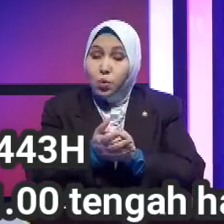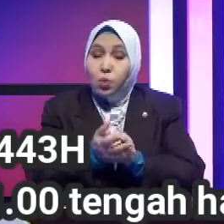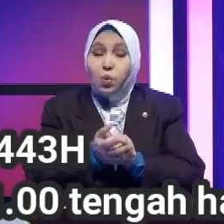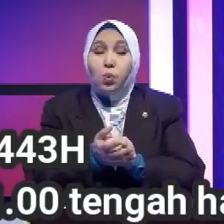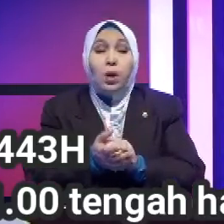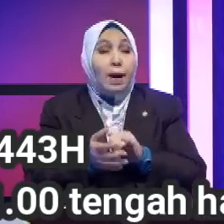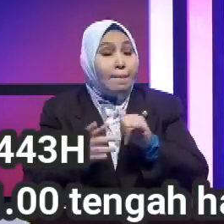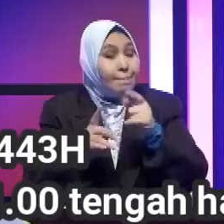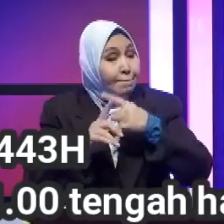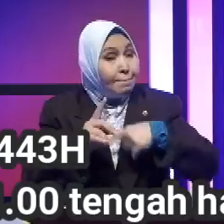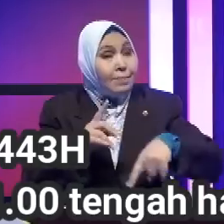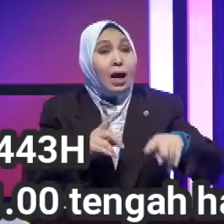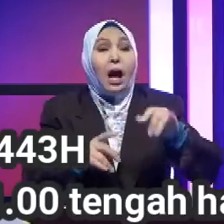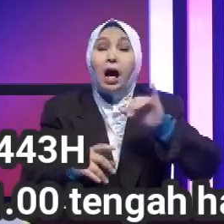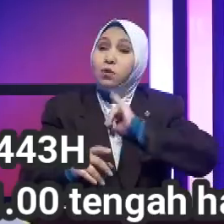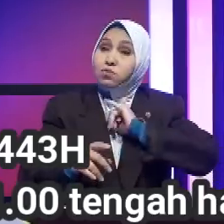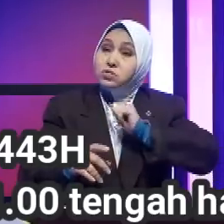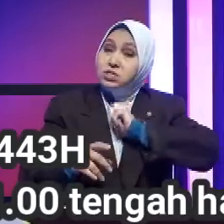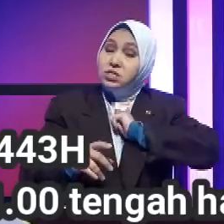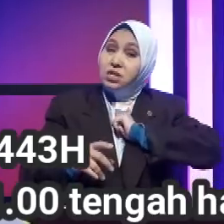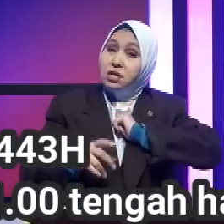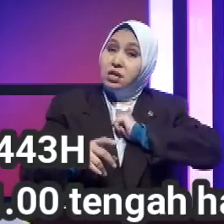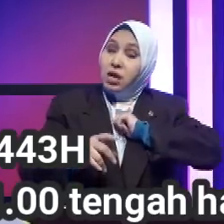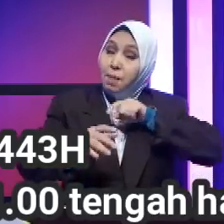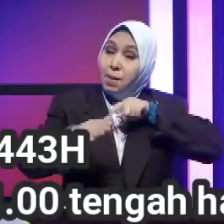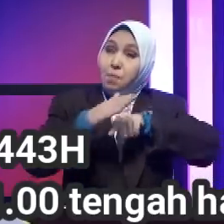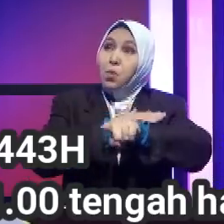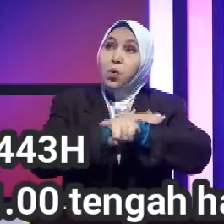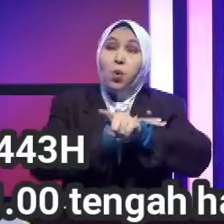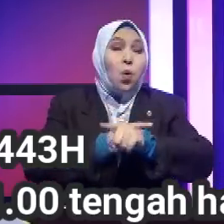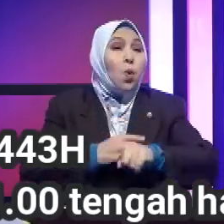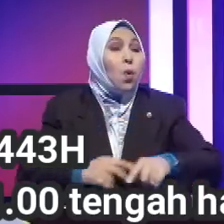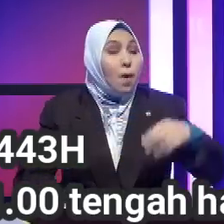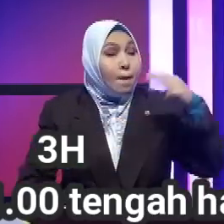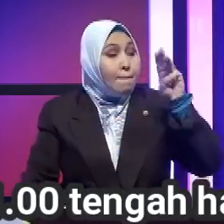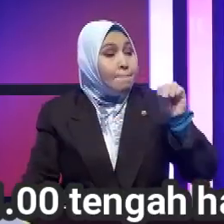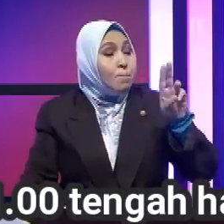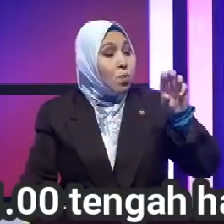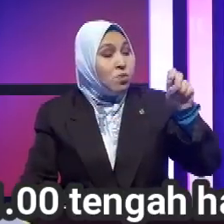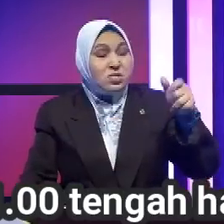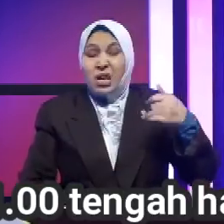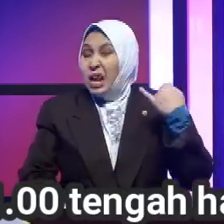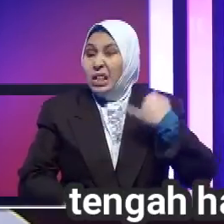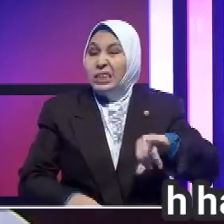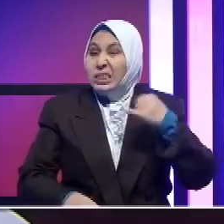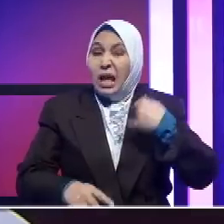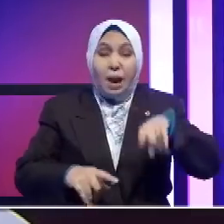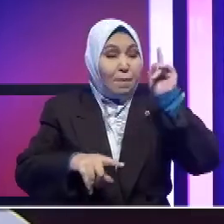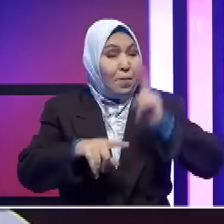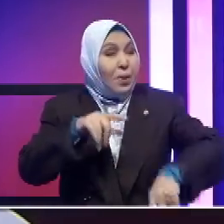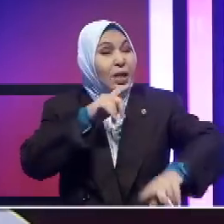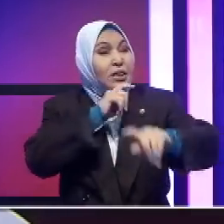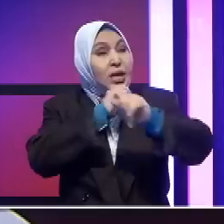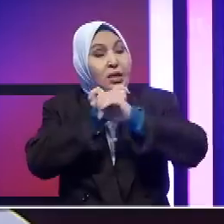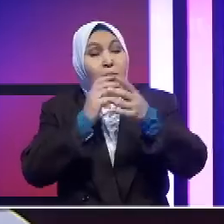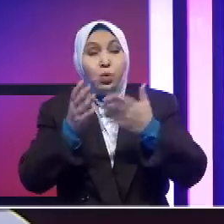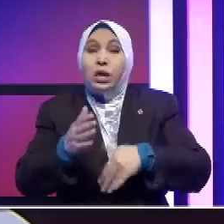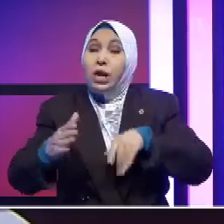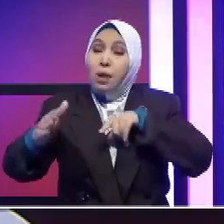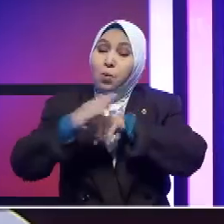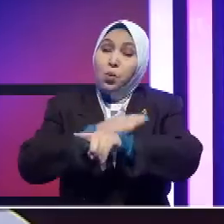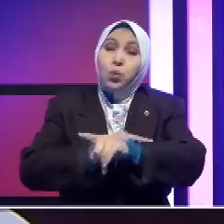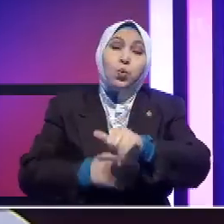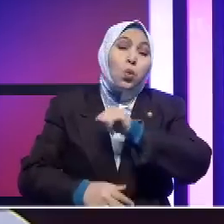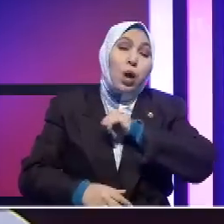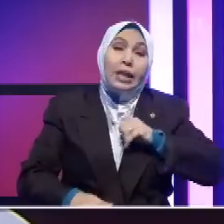aqtul Musa. Nah, biarkan aku yang membunuh Musa. Oh, kali ini tak boleh tahan ni. Dan kalau sebelum ni mungkin nak bunuh ahli sihir, nak bunuh